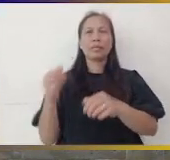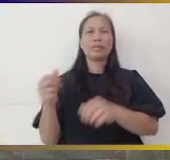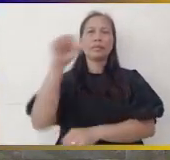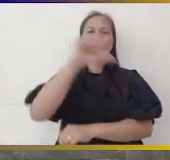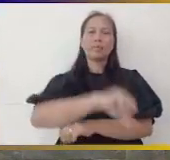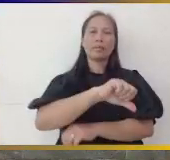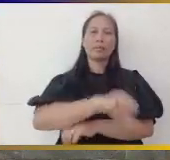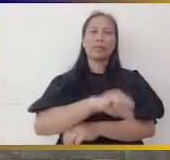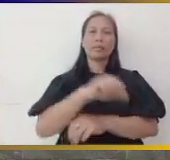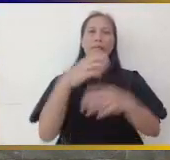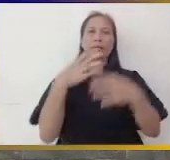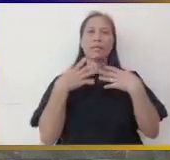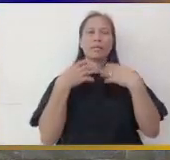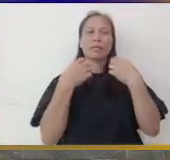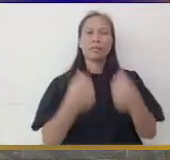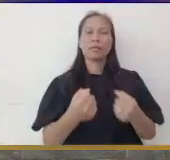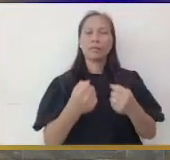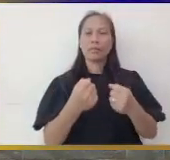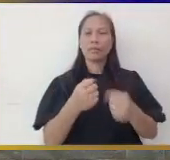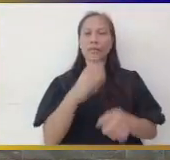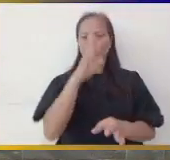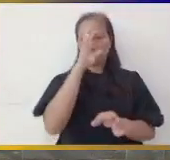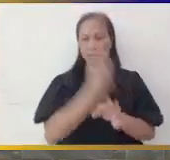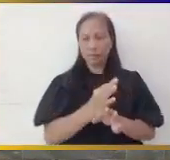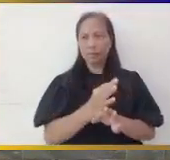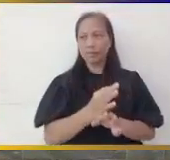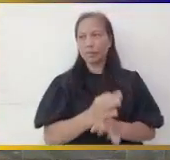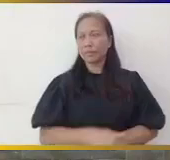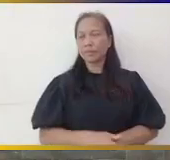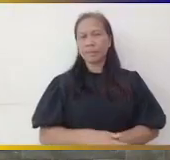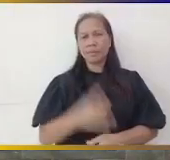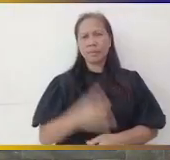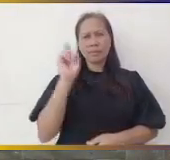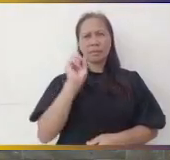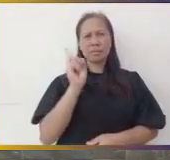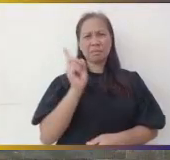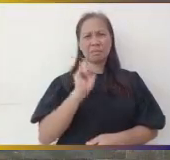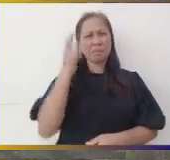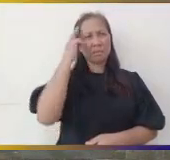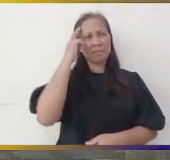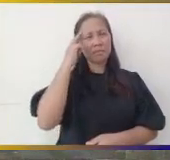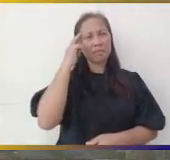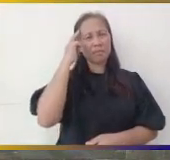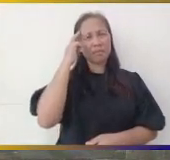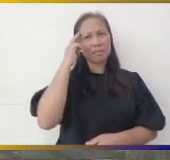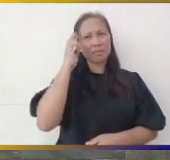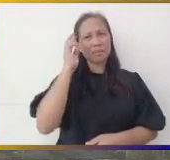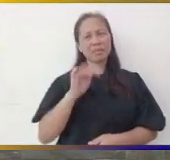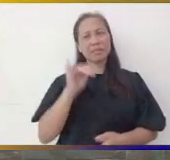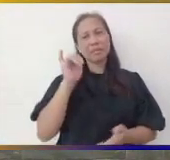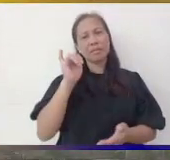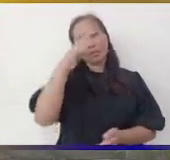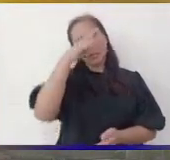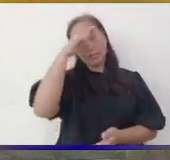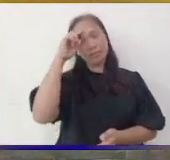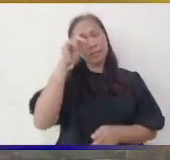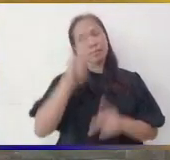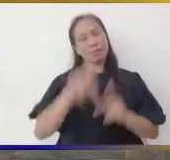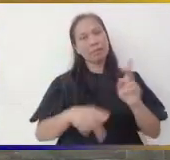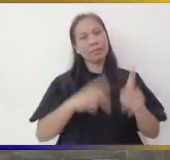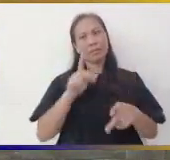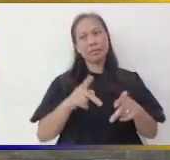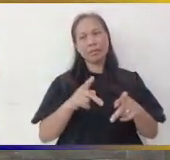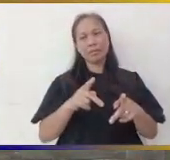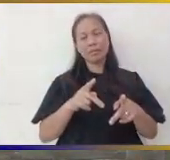kalakasan Ano po ang kadahilanan ang naging kadahilanan mga kapatid ay yong mga ta tao na tinatawag po